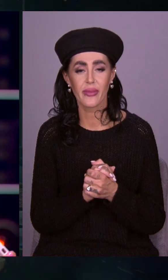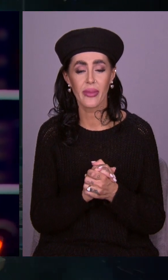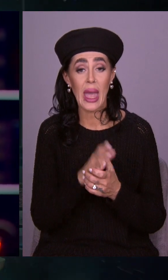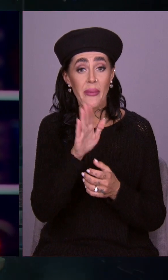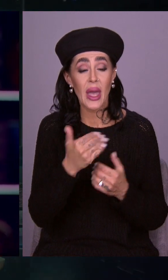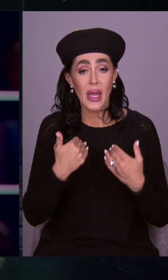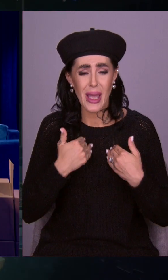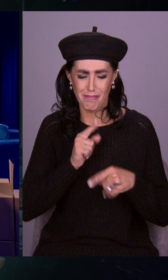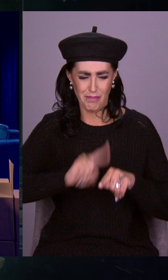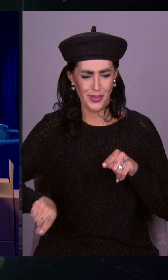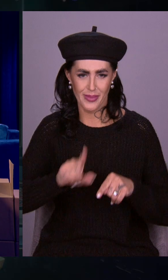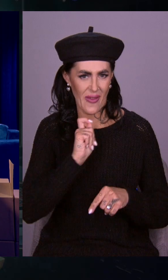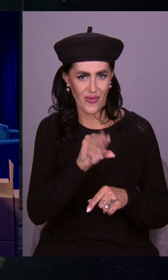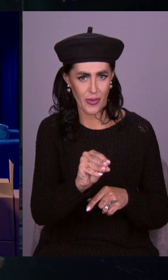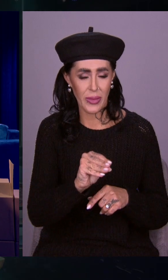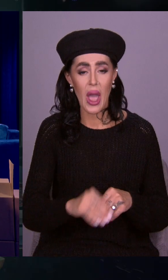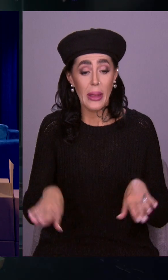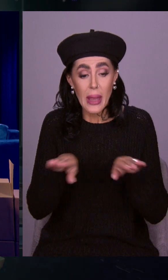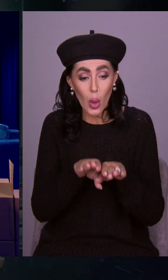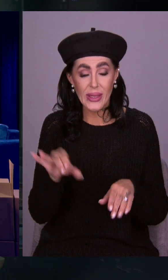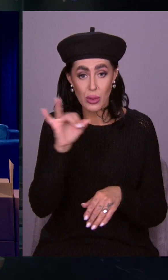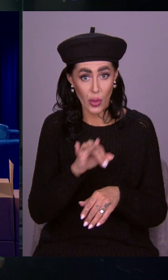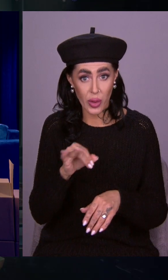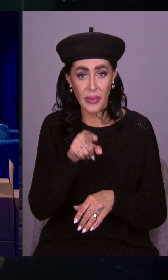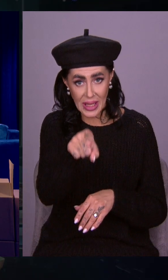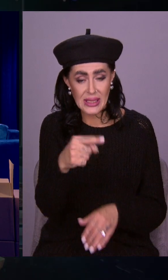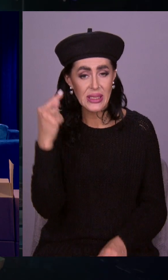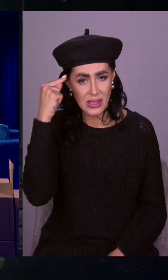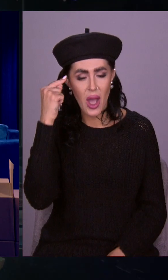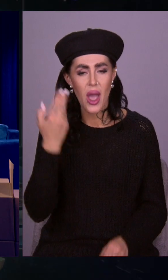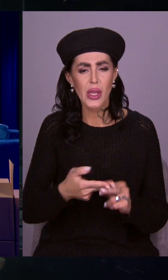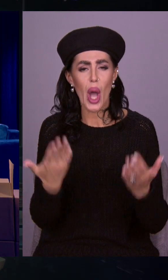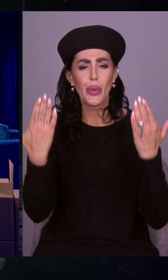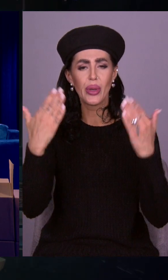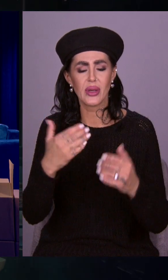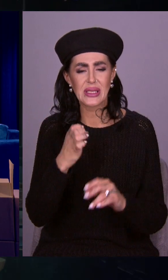я швиденько. Така історія. Ти знаєш, да, Стівен Фрай в Києві?